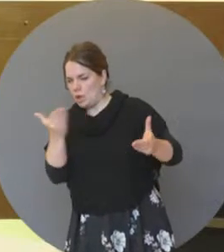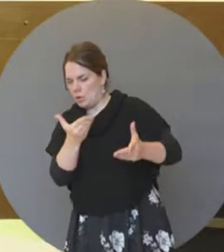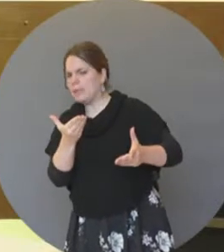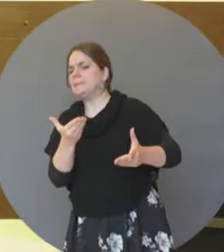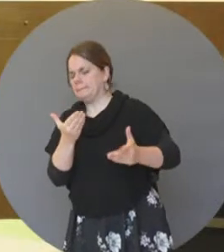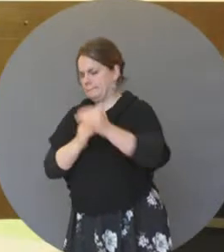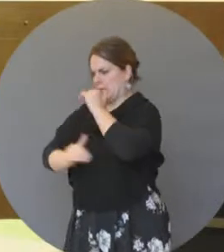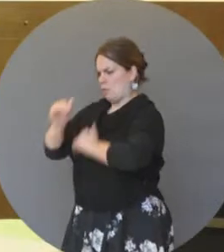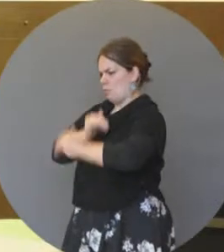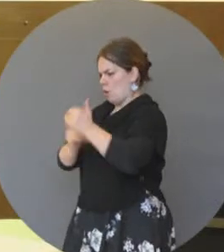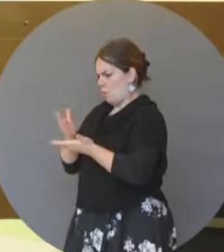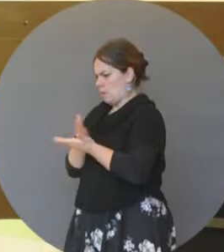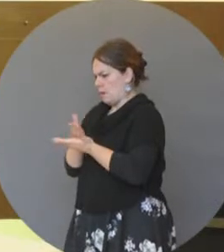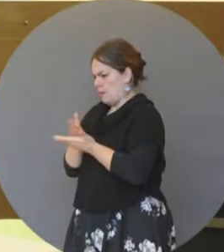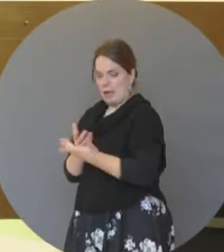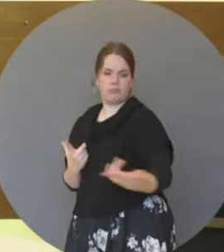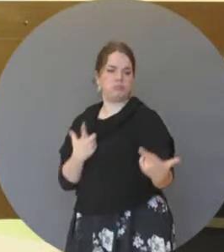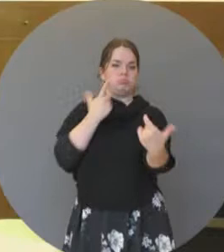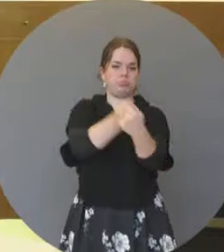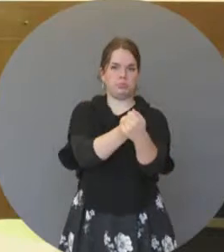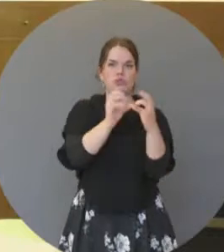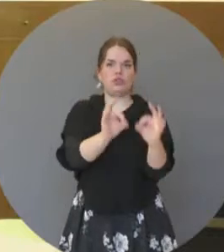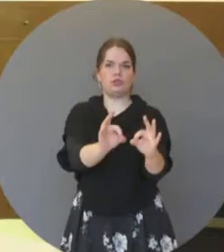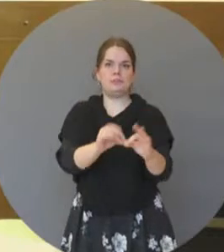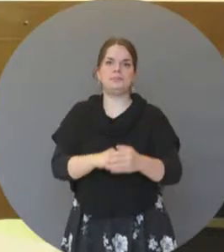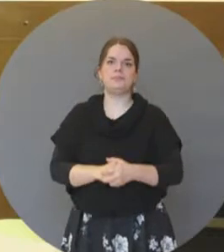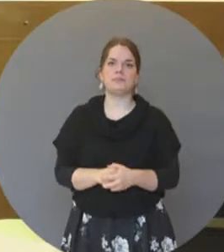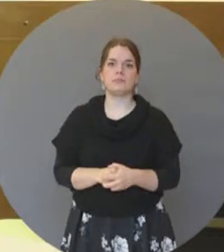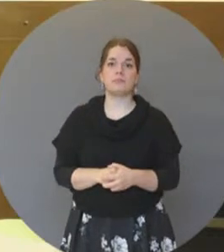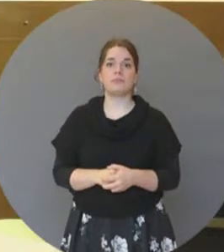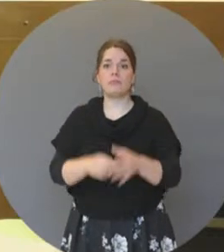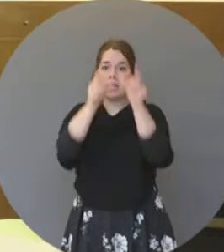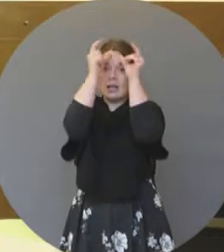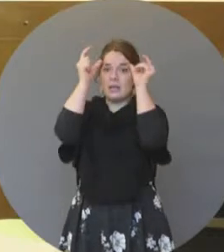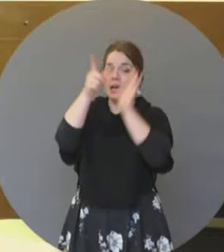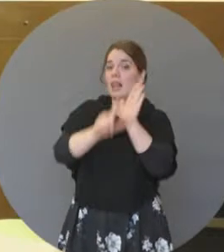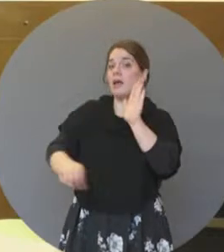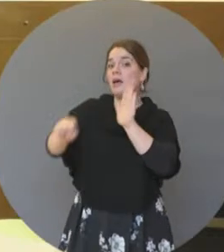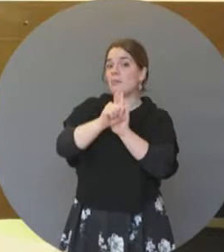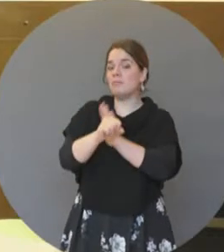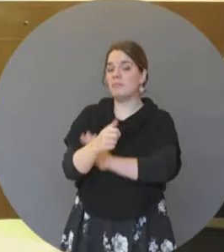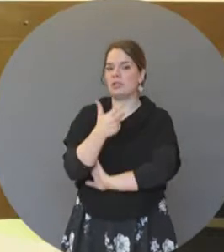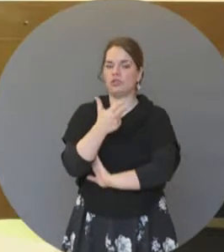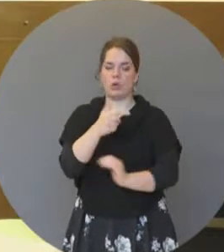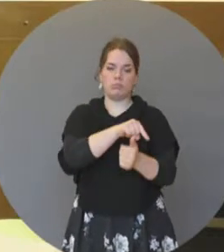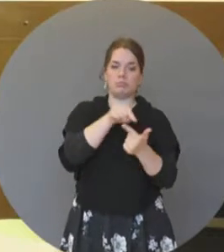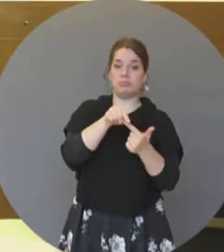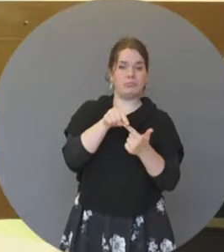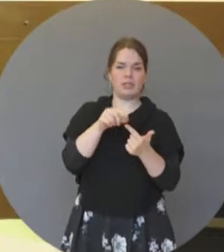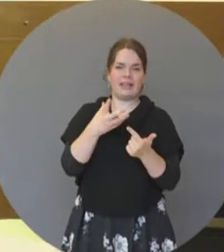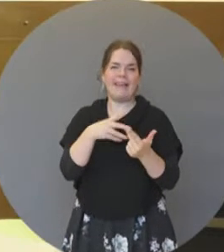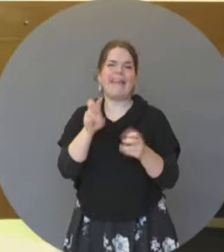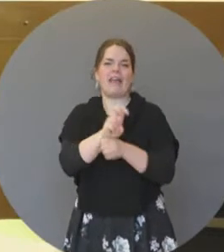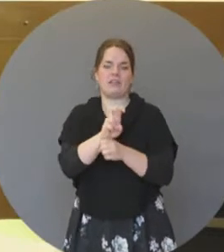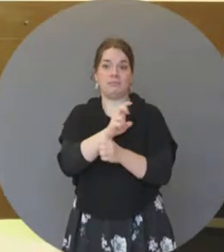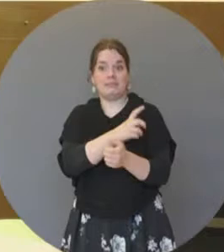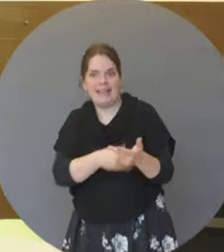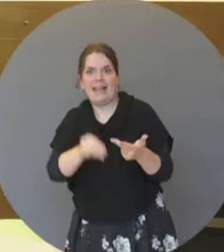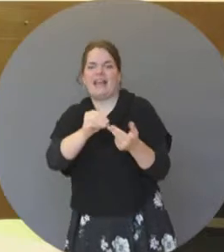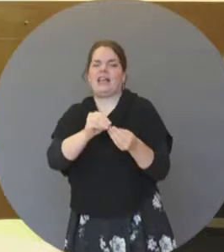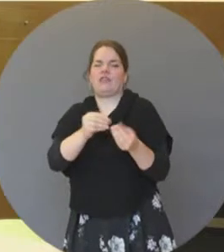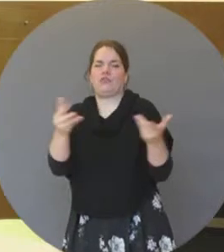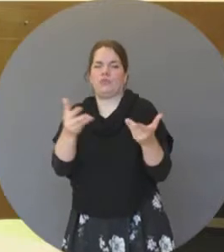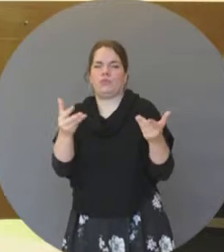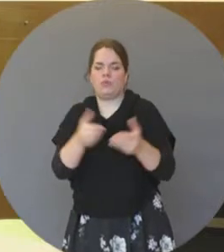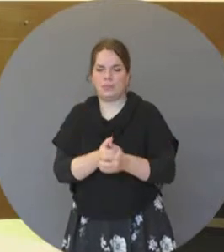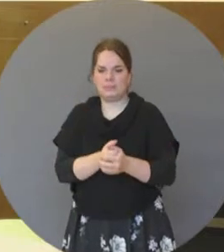d'un plan d'aide personnalisé la belle 3 objectifs des labels 1 et 2 plus la mise en oeuvre